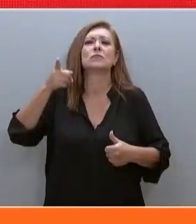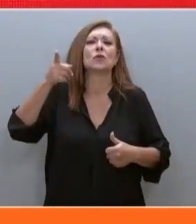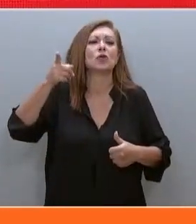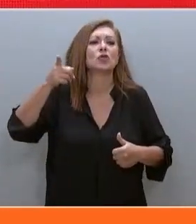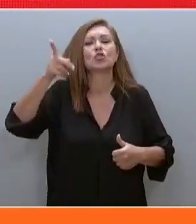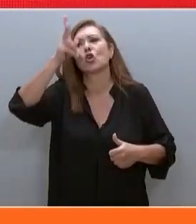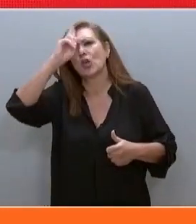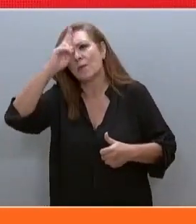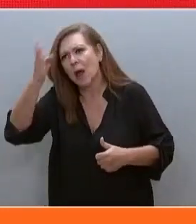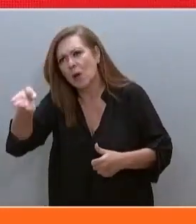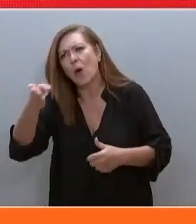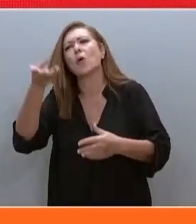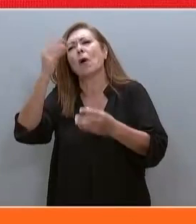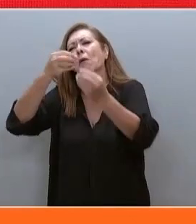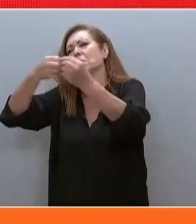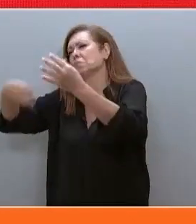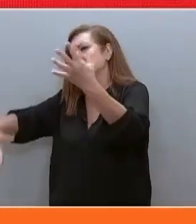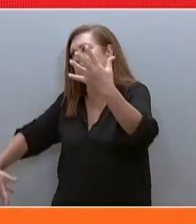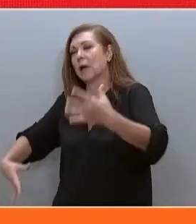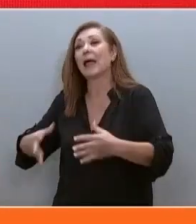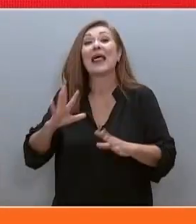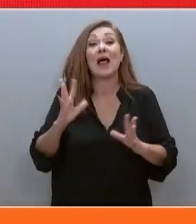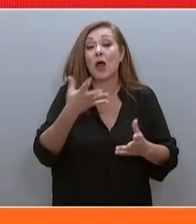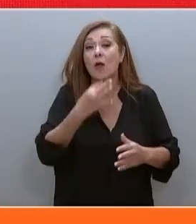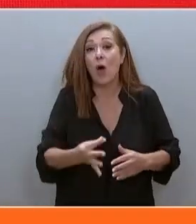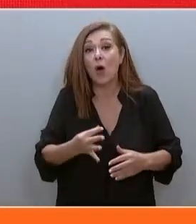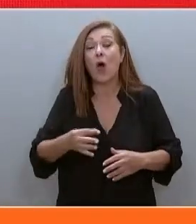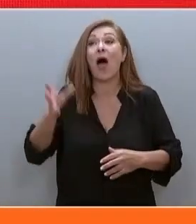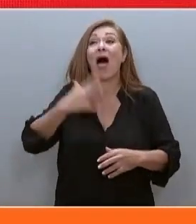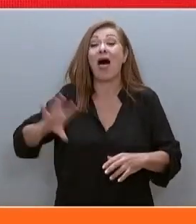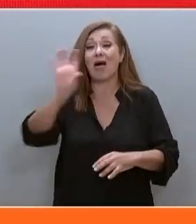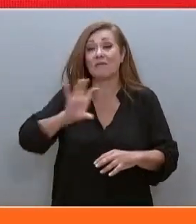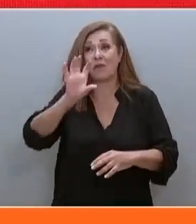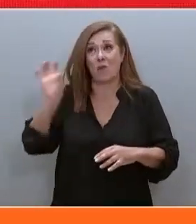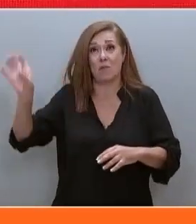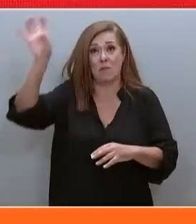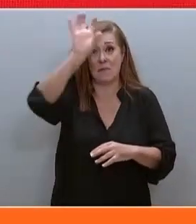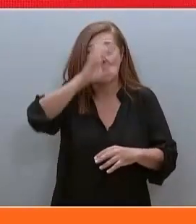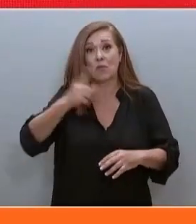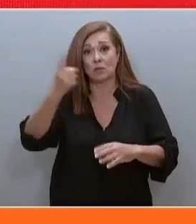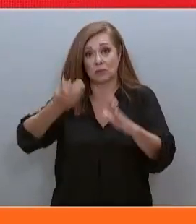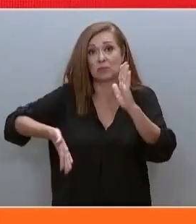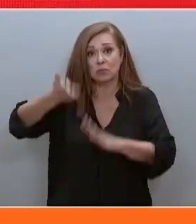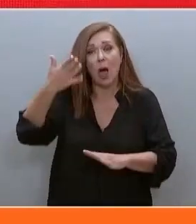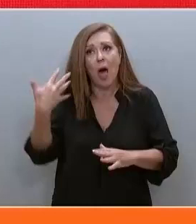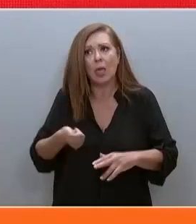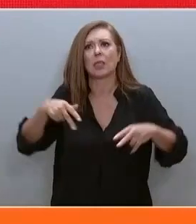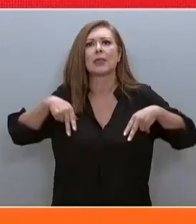σε πολλούς άλλους. Διότι στην πλειοψηφία των ευρωπαϊκών κρατών υπάρχουν κυβερνήσεις